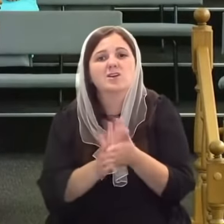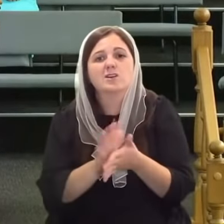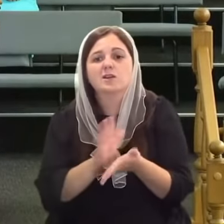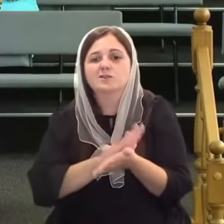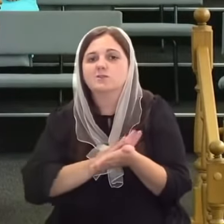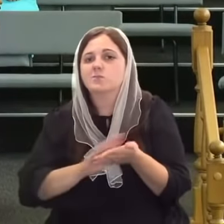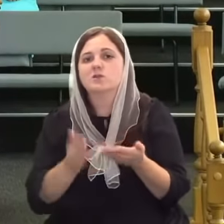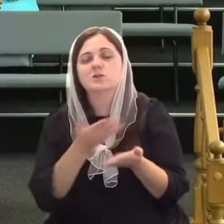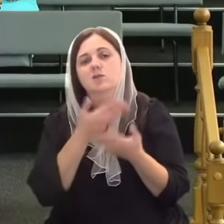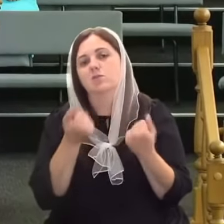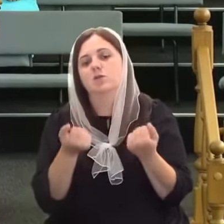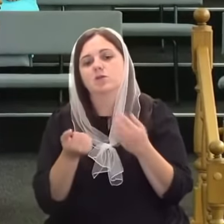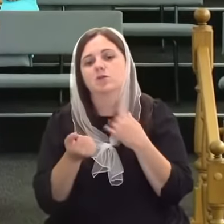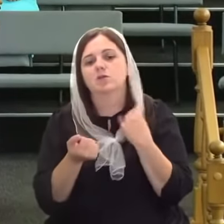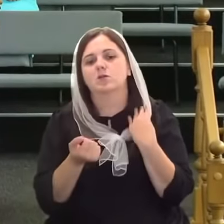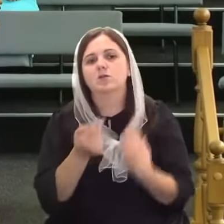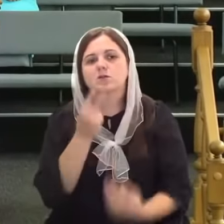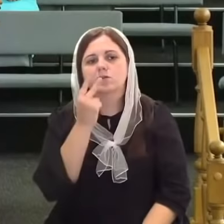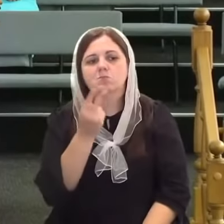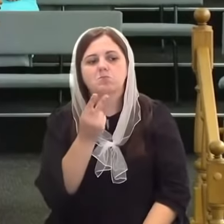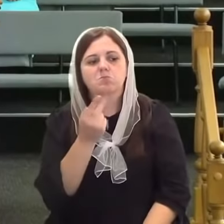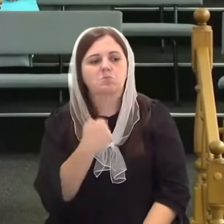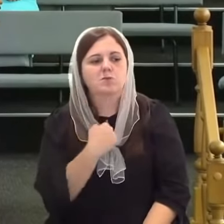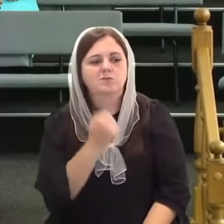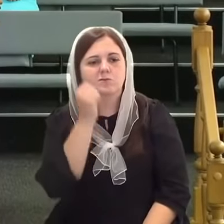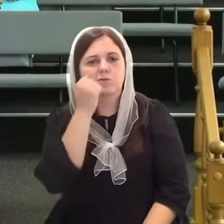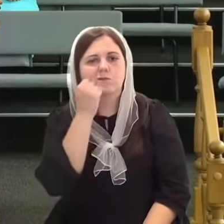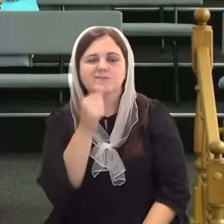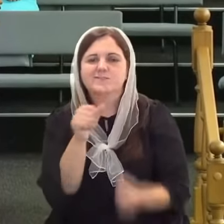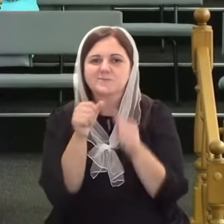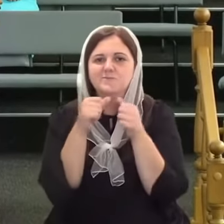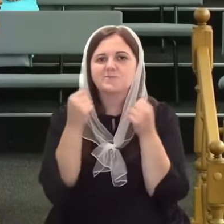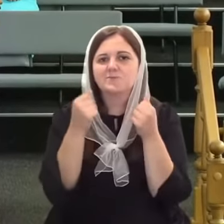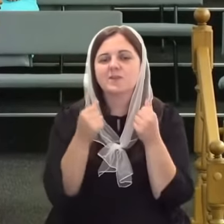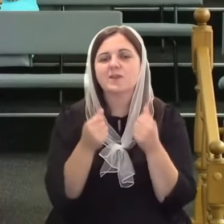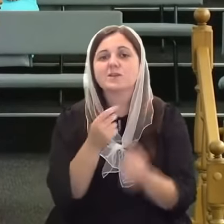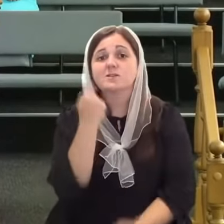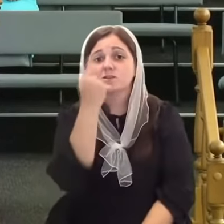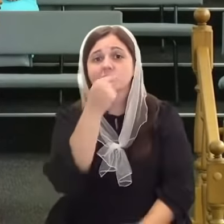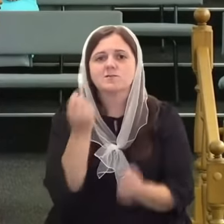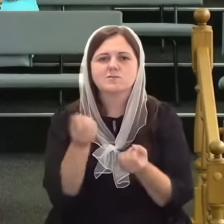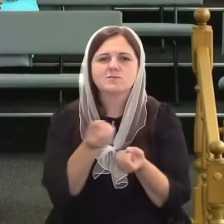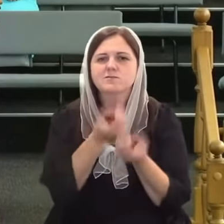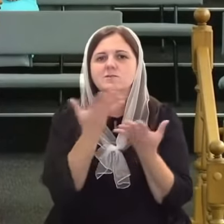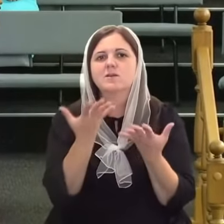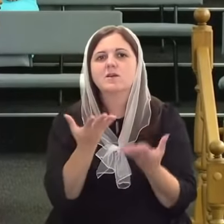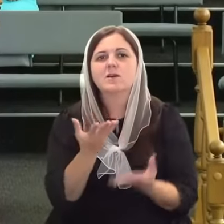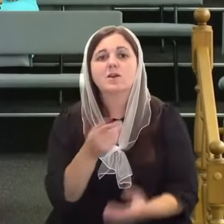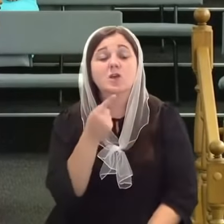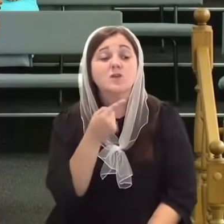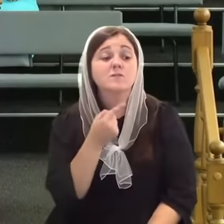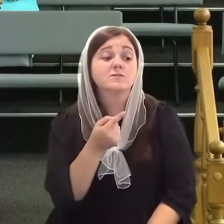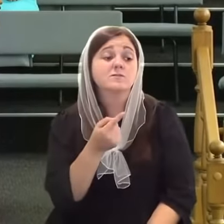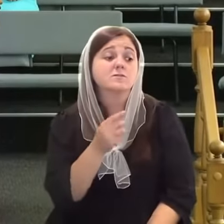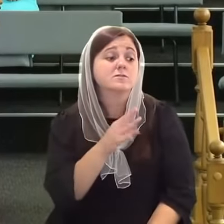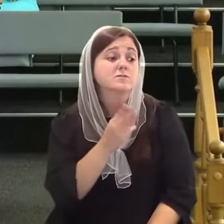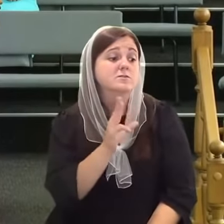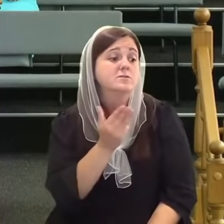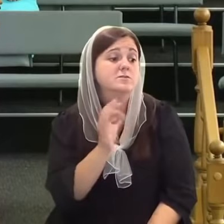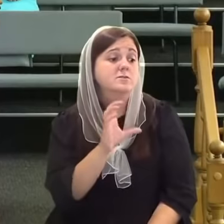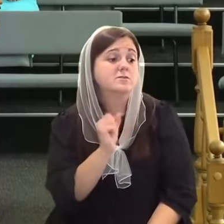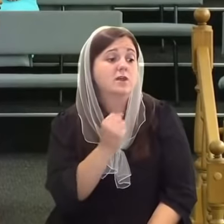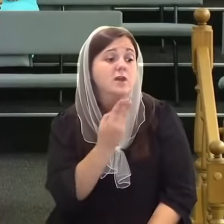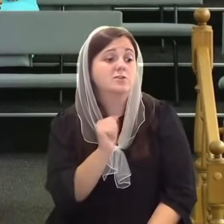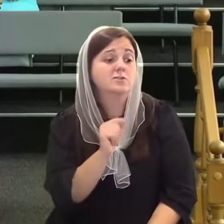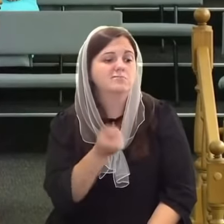Я увидел, она заулыбалась, ее лицо засияло. И она говорит: «Саша, это